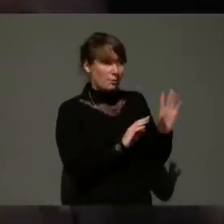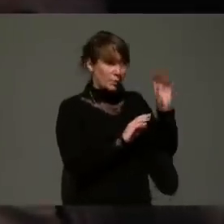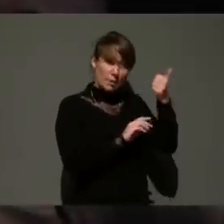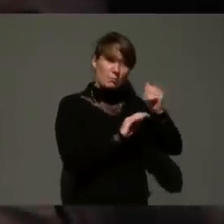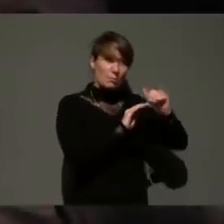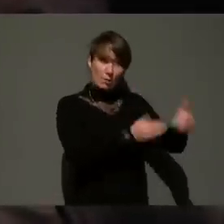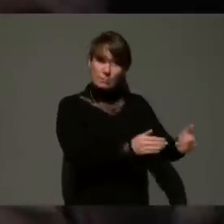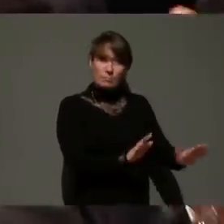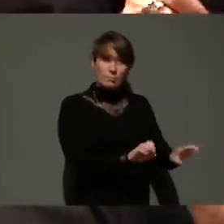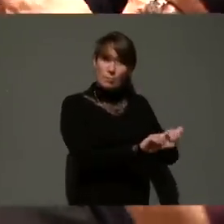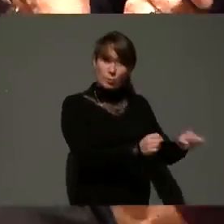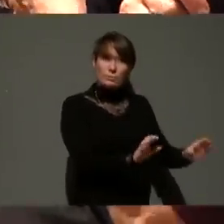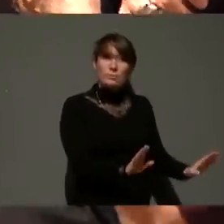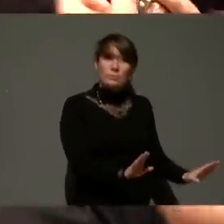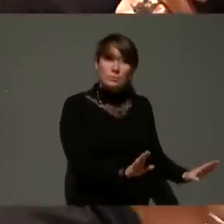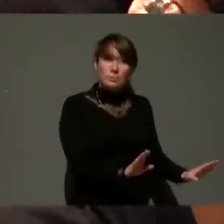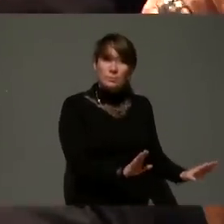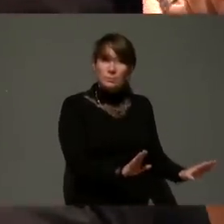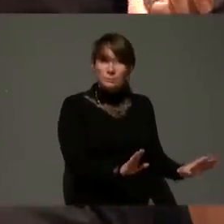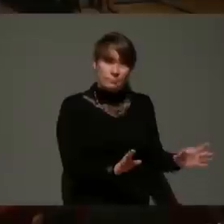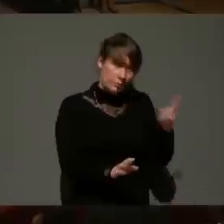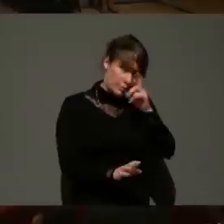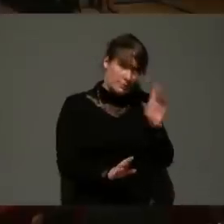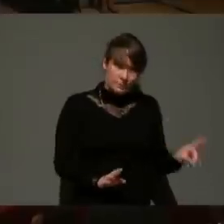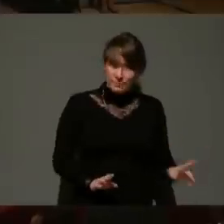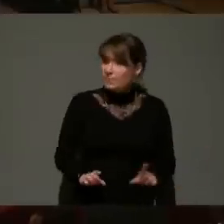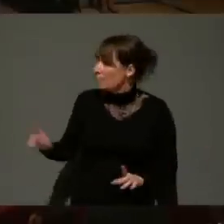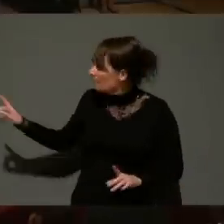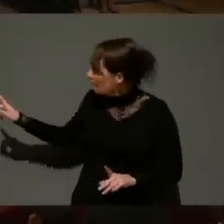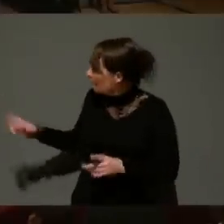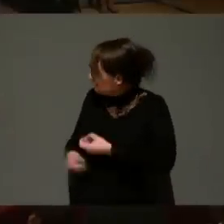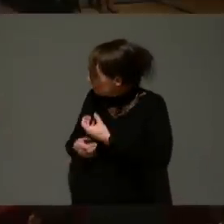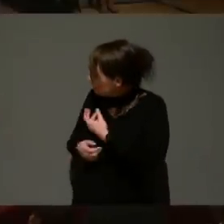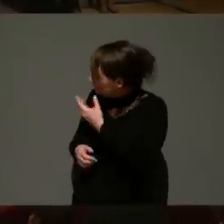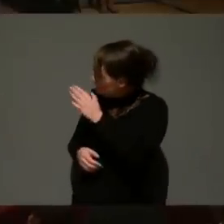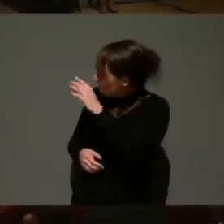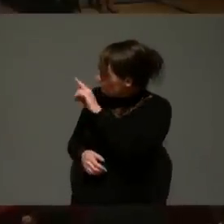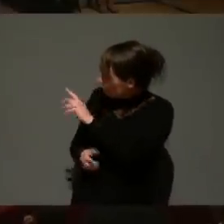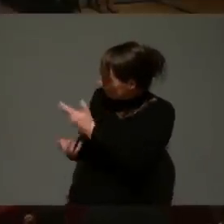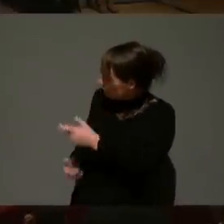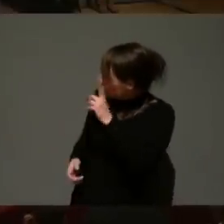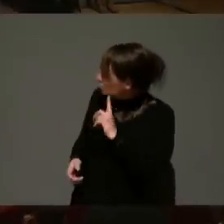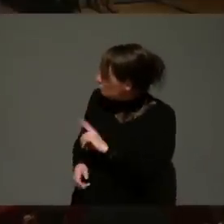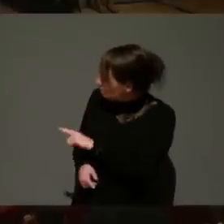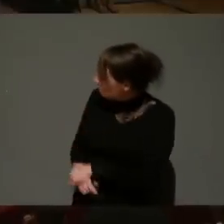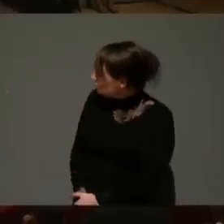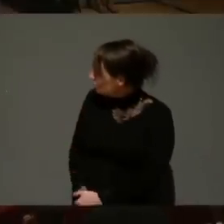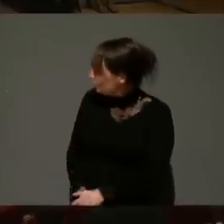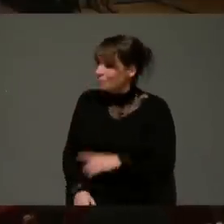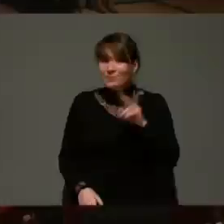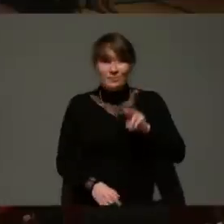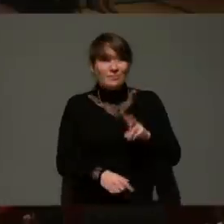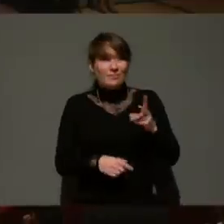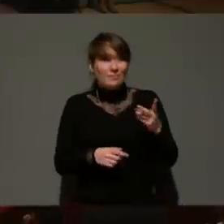Juste une petite réaction de Sandra là-dessus. Ouais, c'est vrai que cette notion de